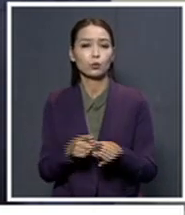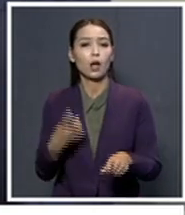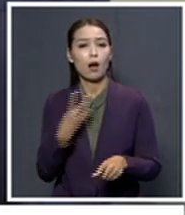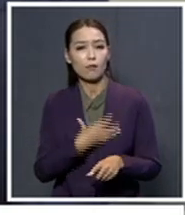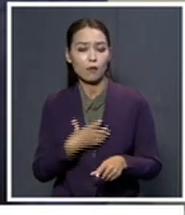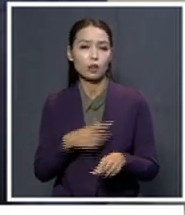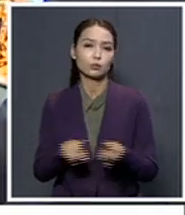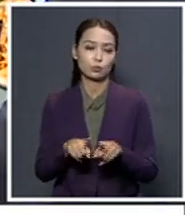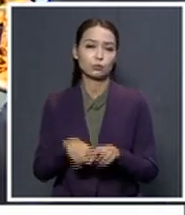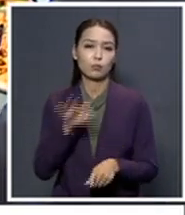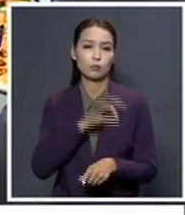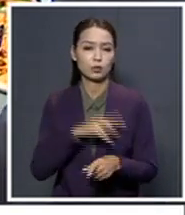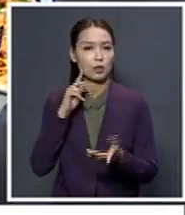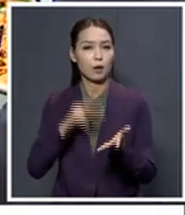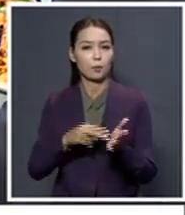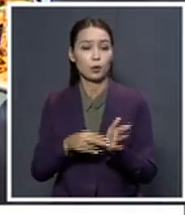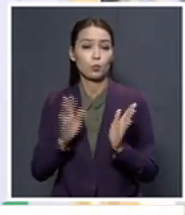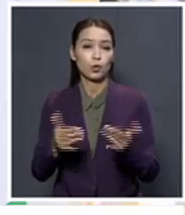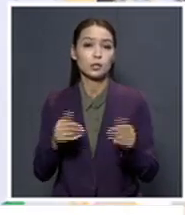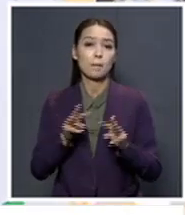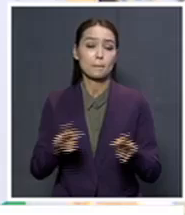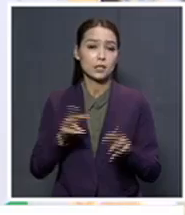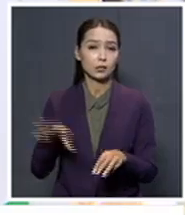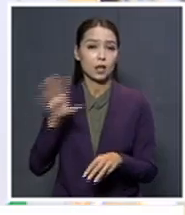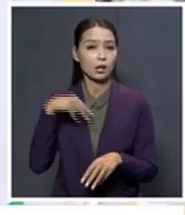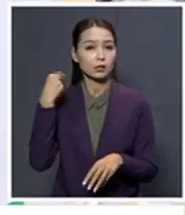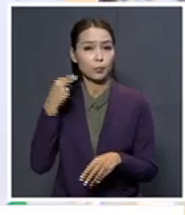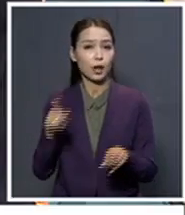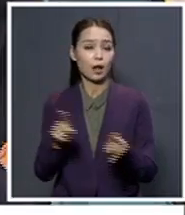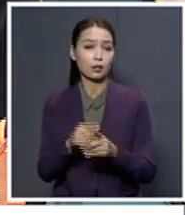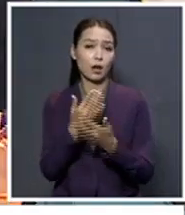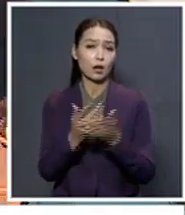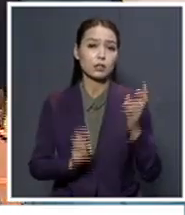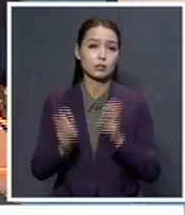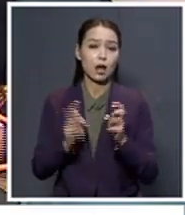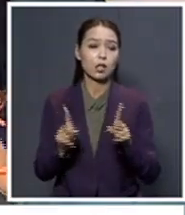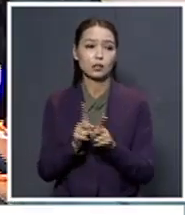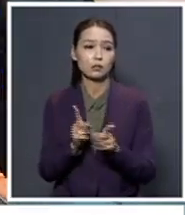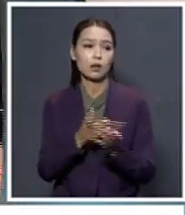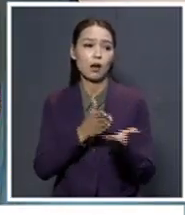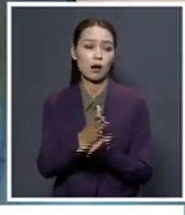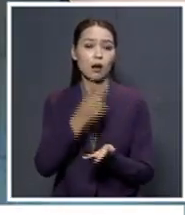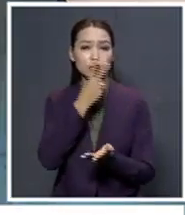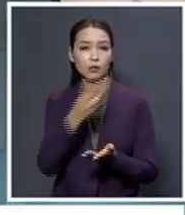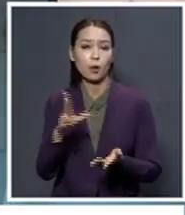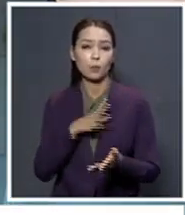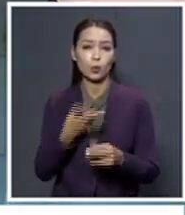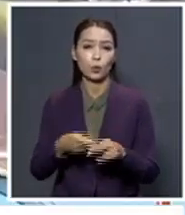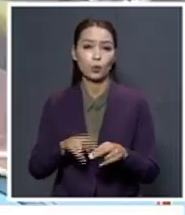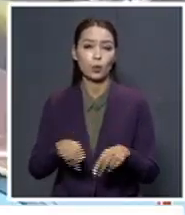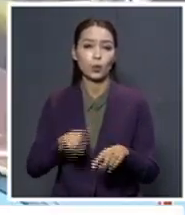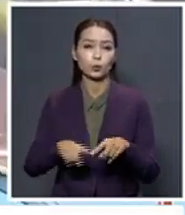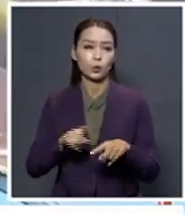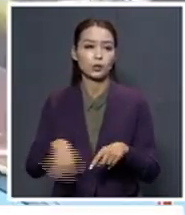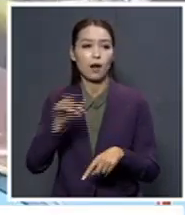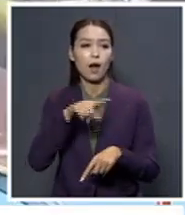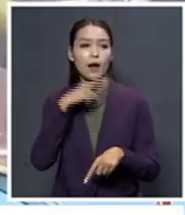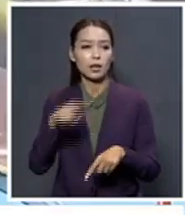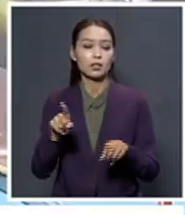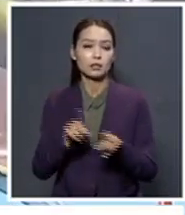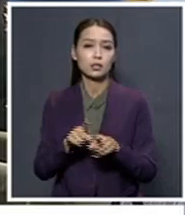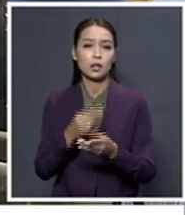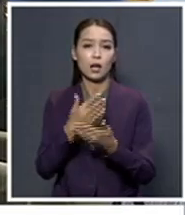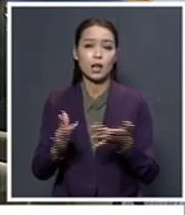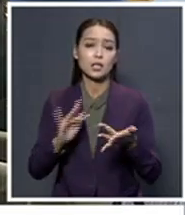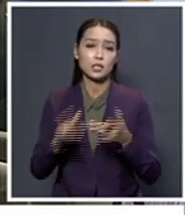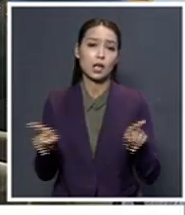шараларды қабылдап жатыр. Премьер-министр мұндағы мұнай өңдеу және тікұшақ зауыттарын да аралады. Сондай-ақ Қазанда жетекші ресейлік халықаралық интернет